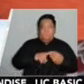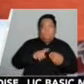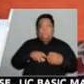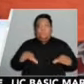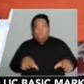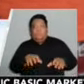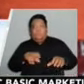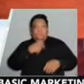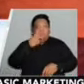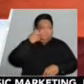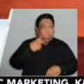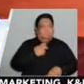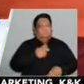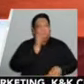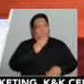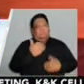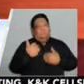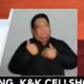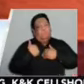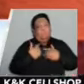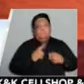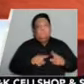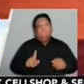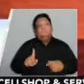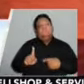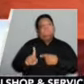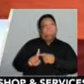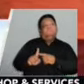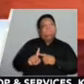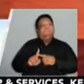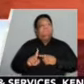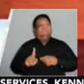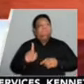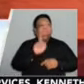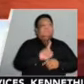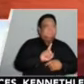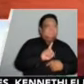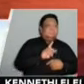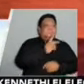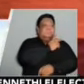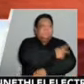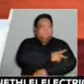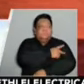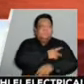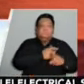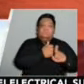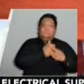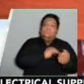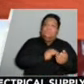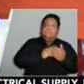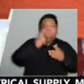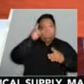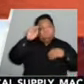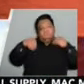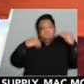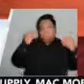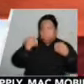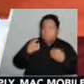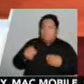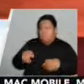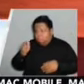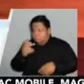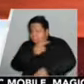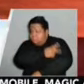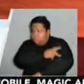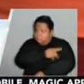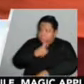yung isang pasyente na yun at tapos eto may magdo-donor, walang knowledge ang doktor, in good faith siya. Nag-perform lang